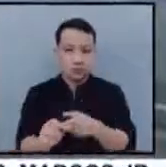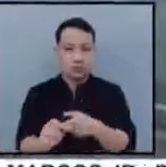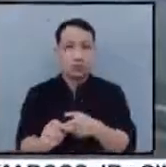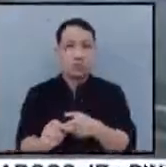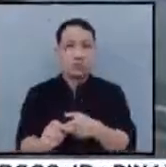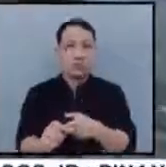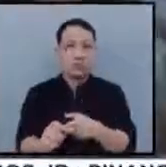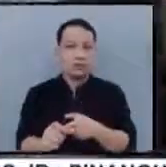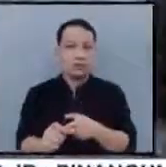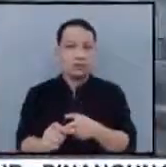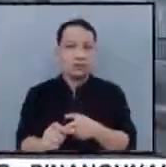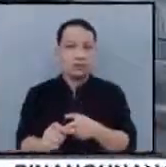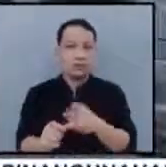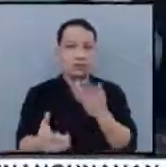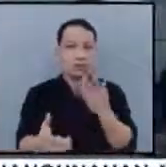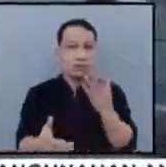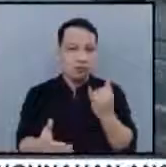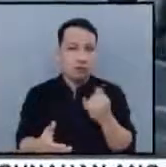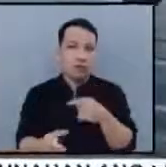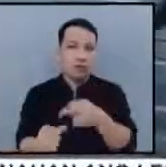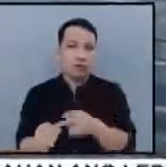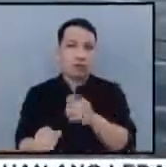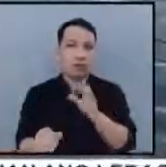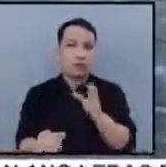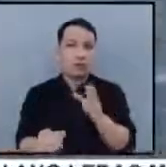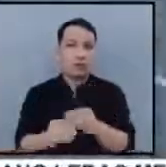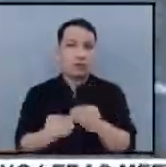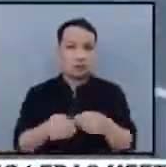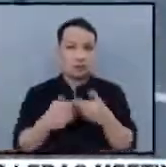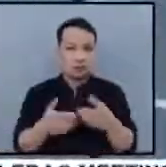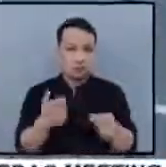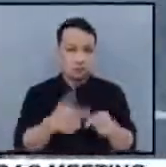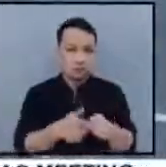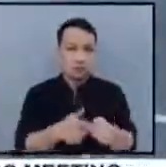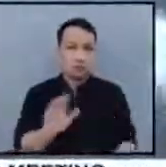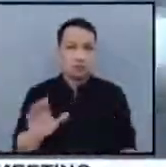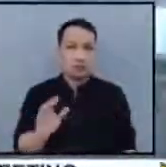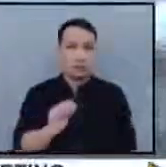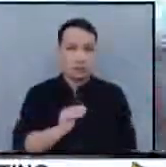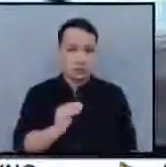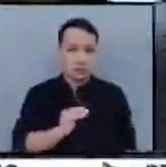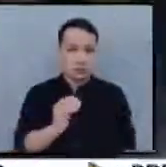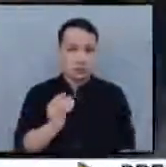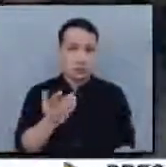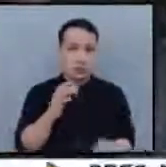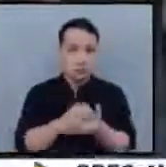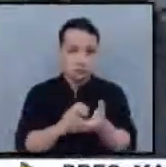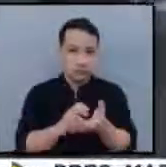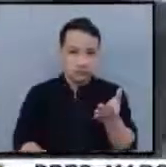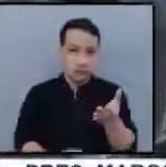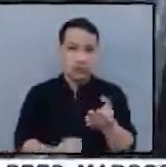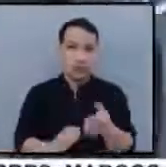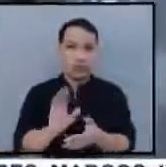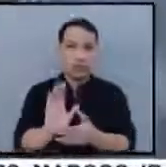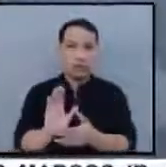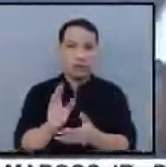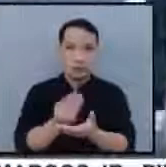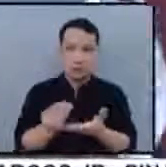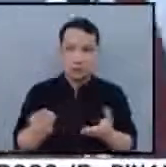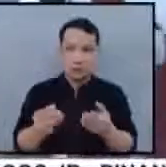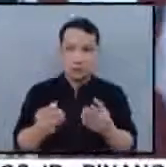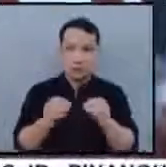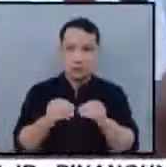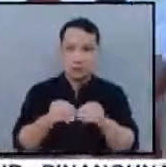pang-diesel. Dahil sila rin ang nagpapakarga ng diesel sa kanilang jeep, mababawasan din anila ang kanilang pang-boundary.